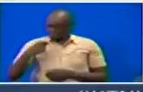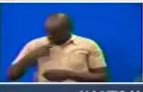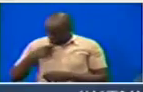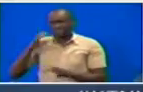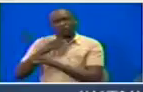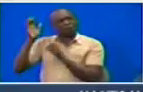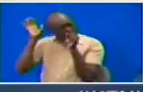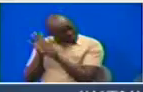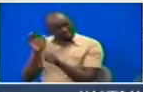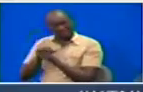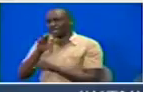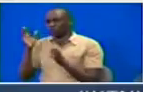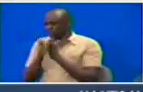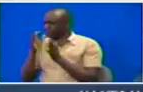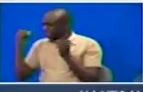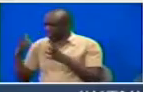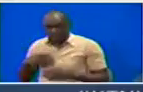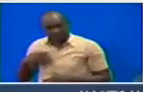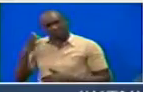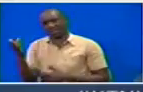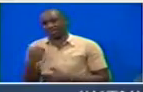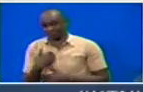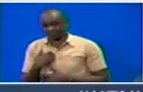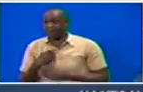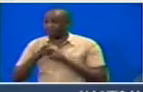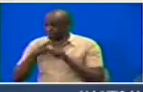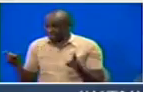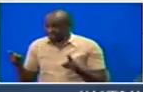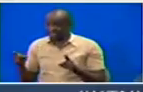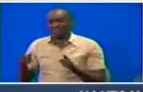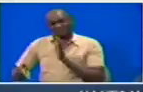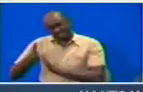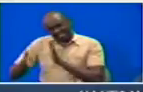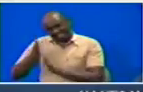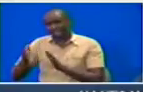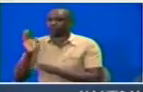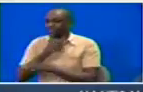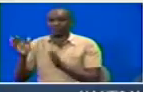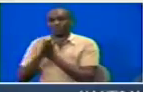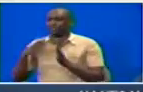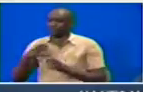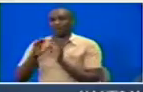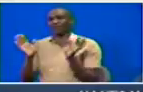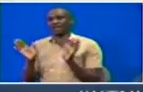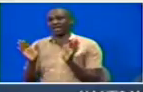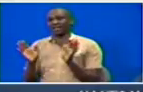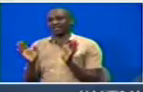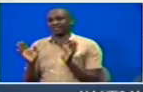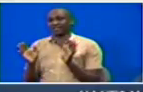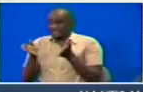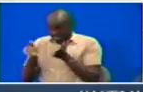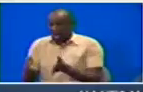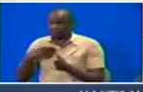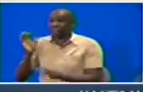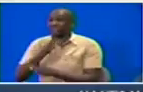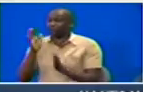nyimbo nyingi na watu. Nimeimba na watu wengi. Lakini sina haraka sana pia ya kuimba na watu. Naam. Kwa saa hii